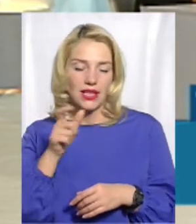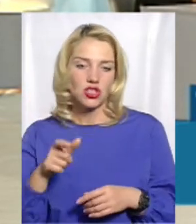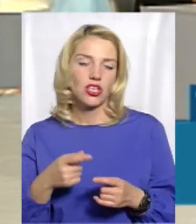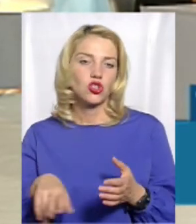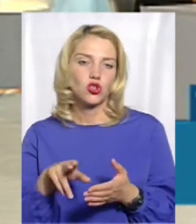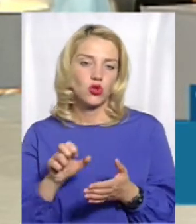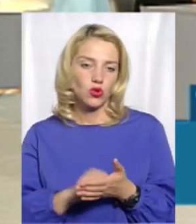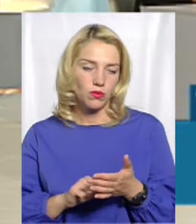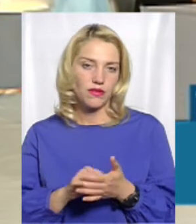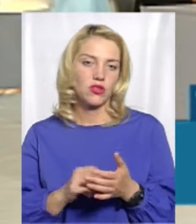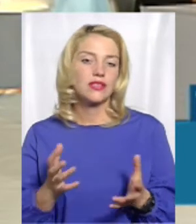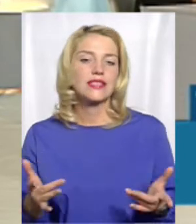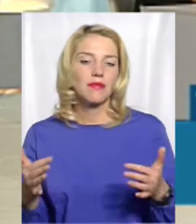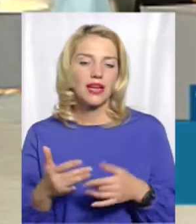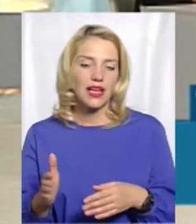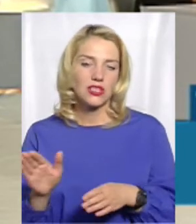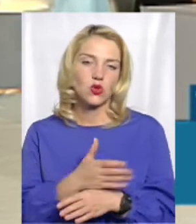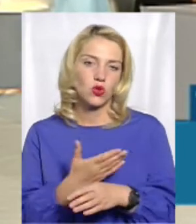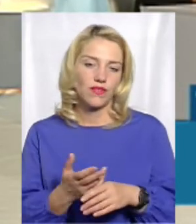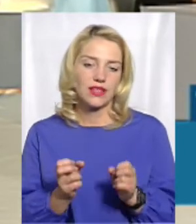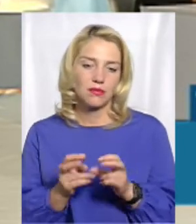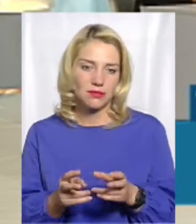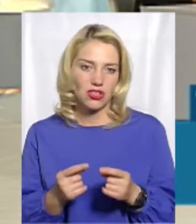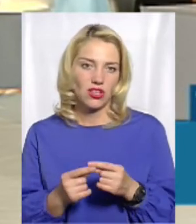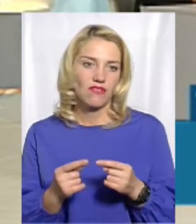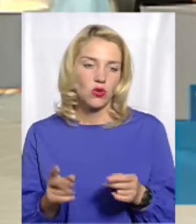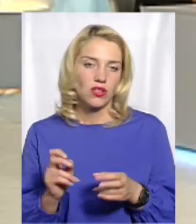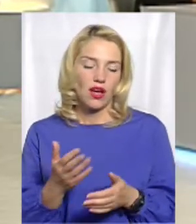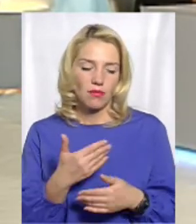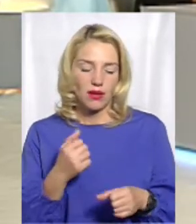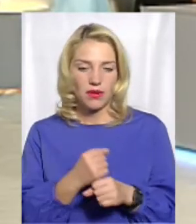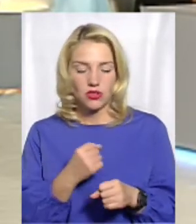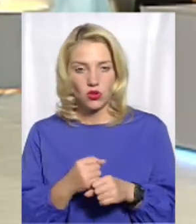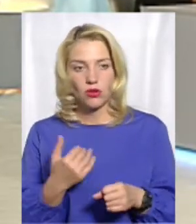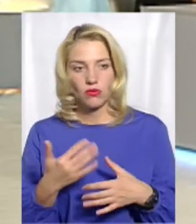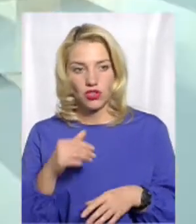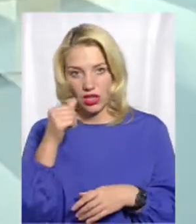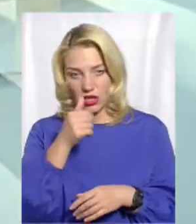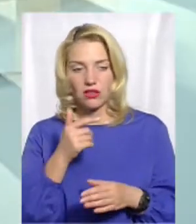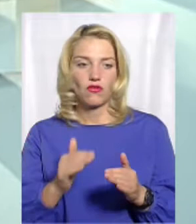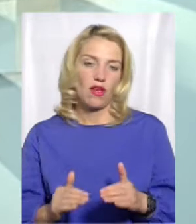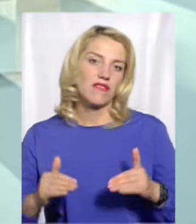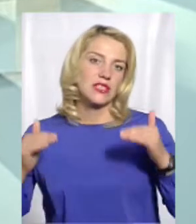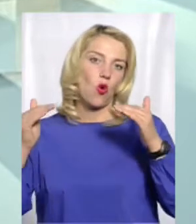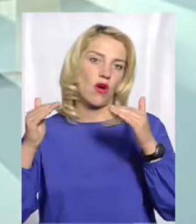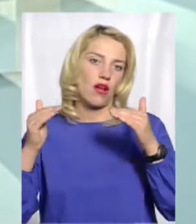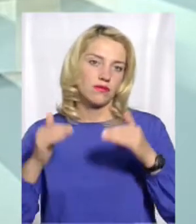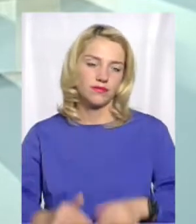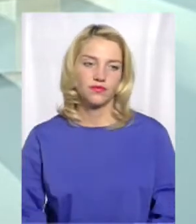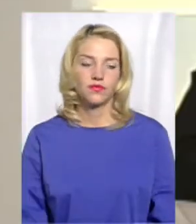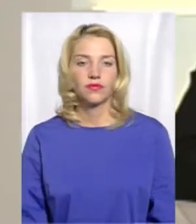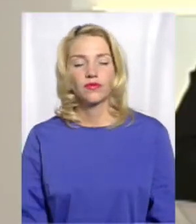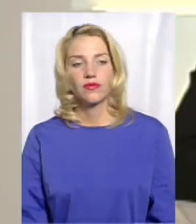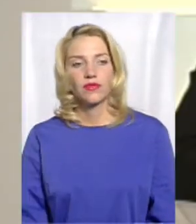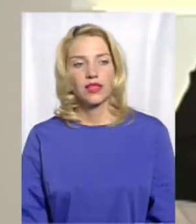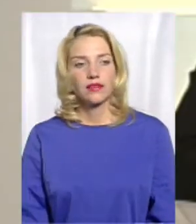приводу збирання, сортування небезпечних відходів, так як ми вже працюємо рік, вона є високою. Ну, дещо